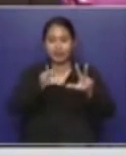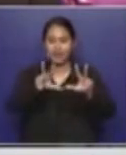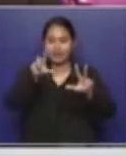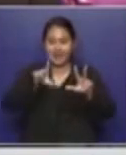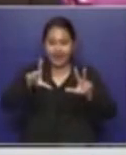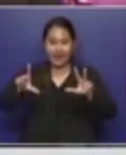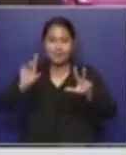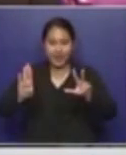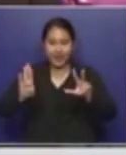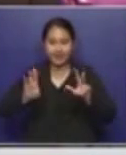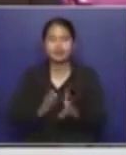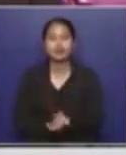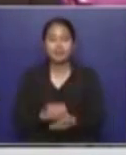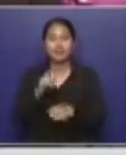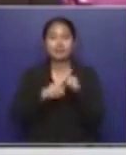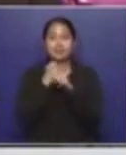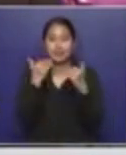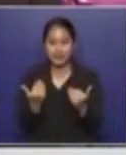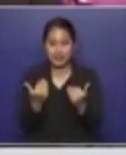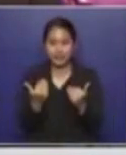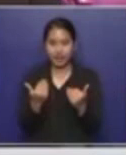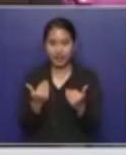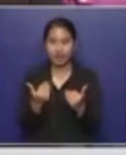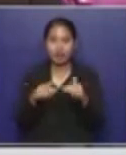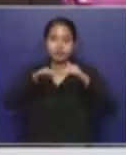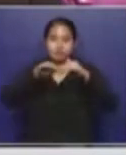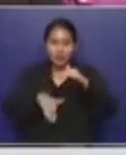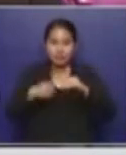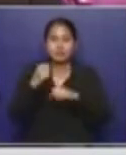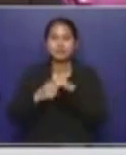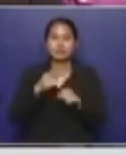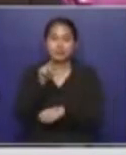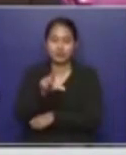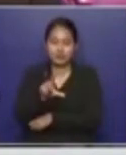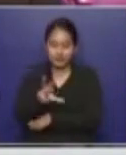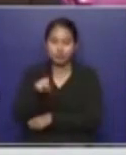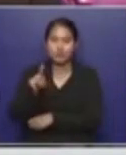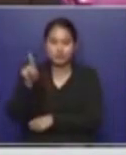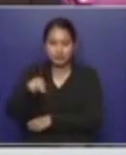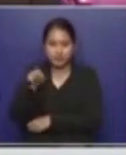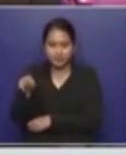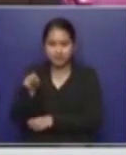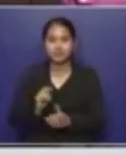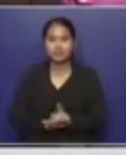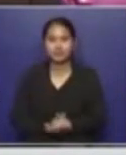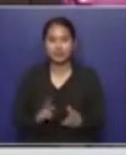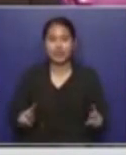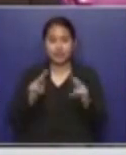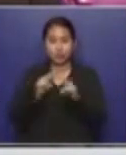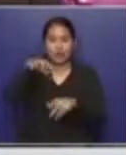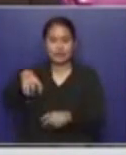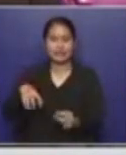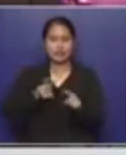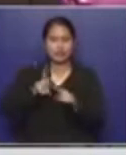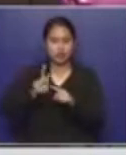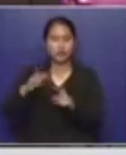าทนำซ้ำปีนี้ถูกปรับจากปีที่แล้วไปอีก 3.1% กระทรวงที่2ที่น่าจะมี